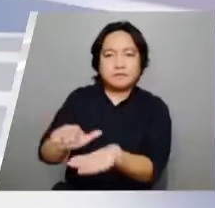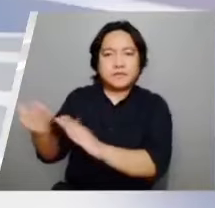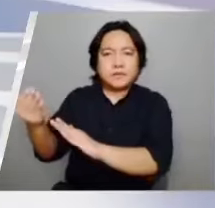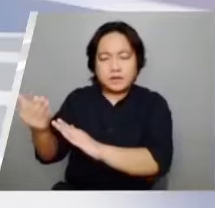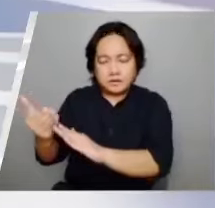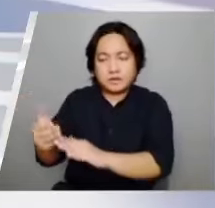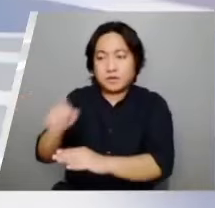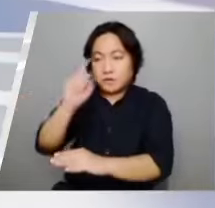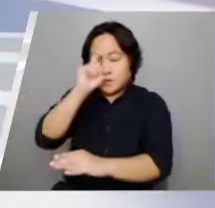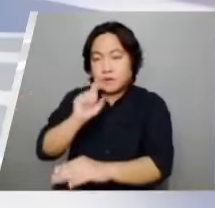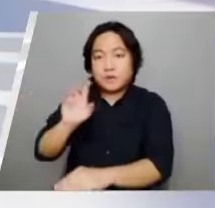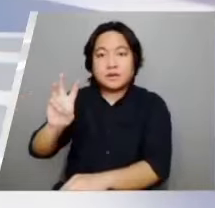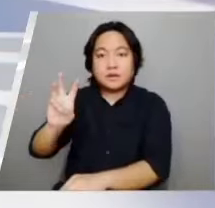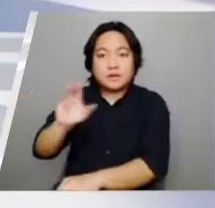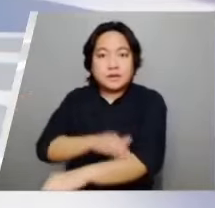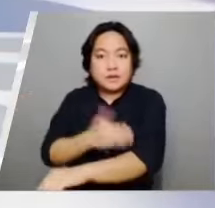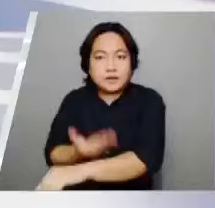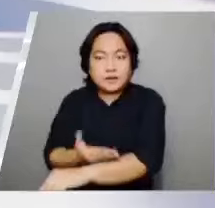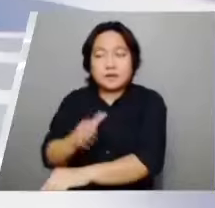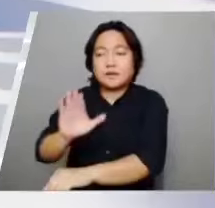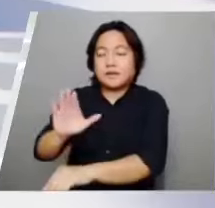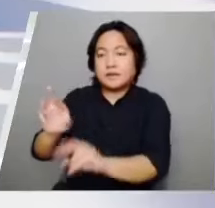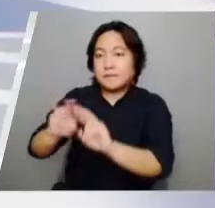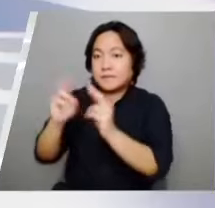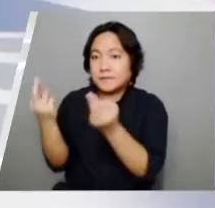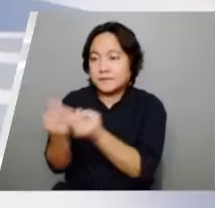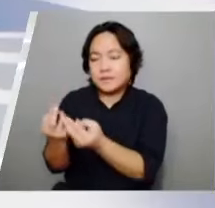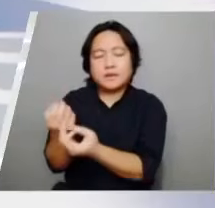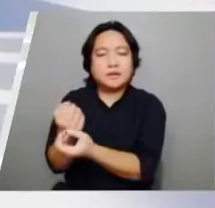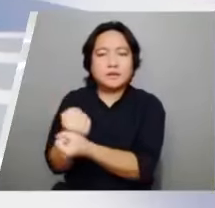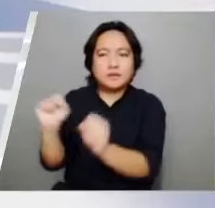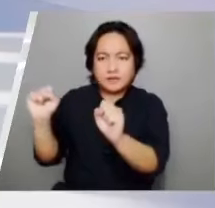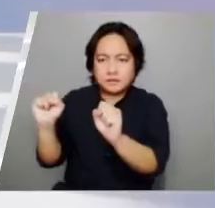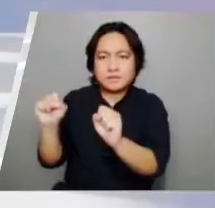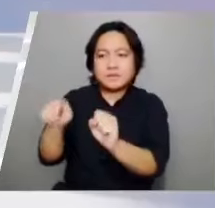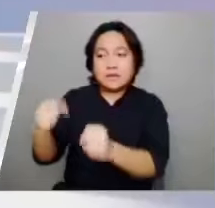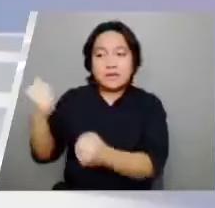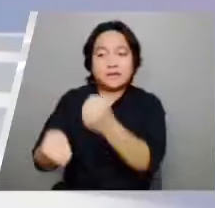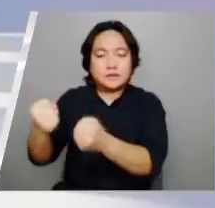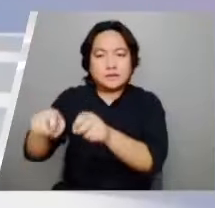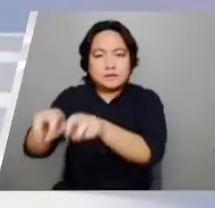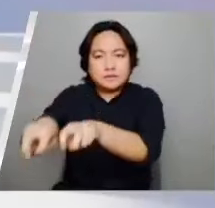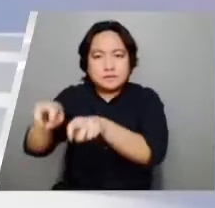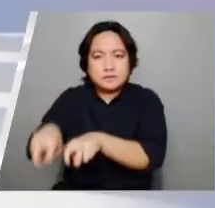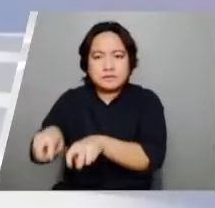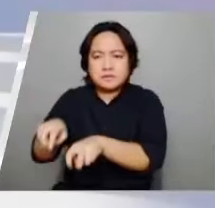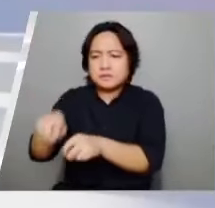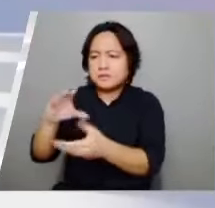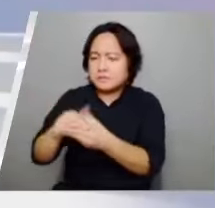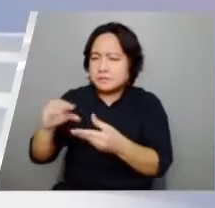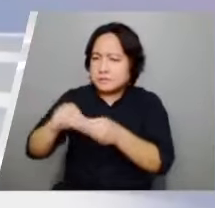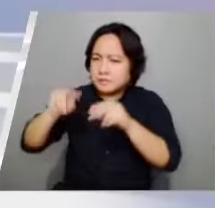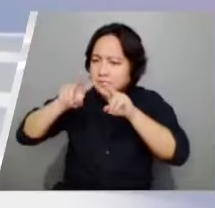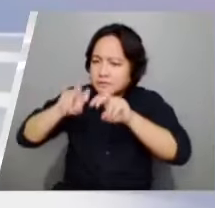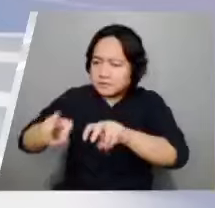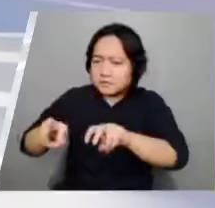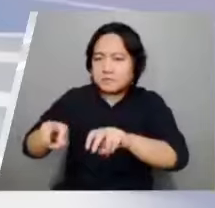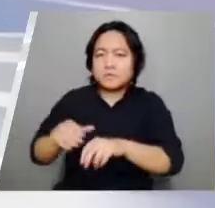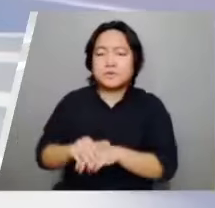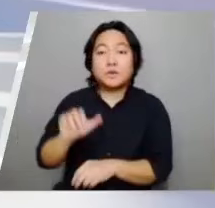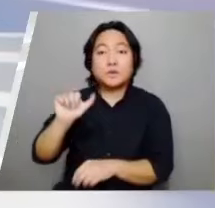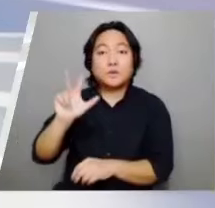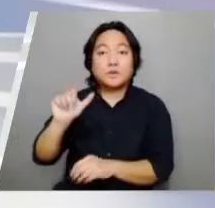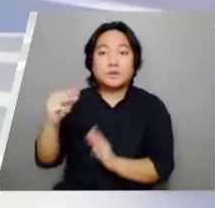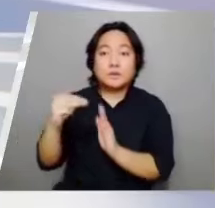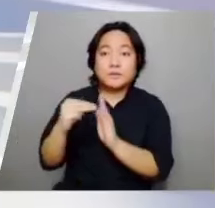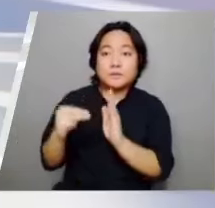at isa pang kamag-anak na kapwa-kasama noon sa sasakyan. Batay sa investigasyon, may utang umanong 13 million pesos ang mastermind sa mag-asawa dahil